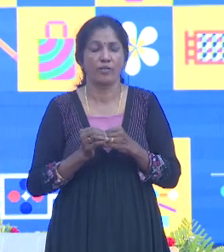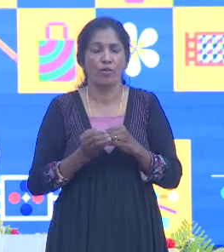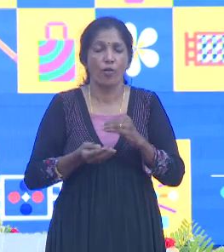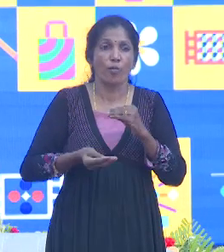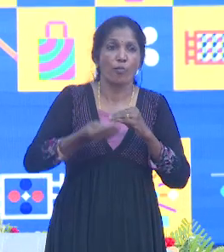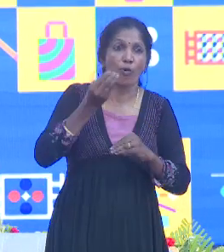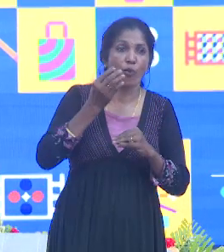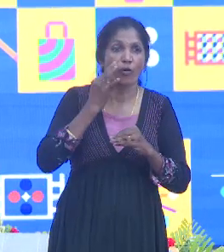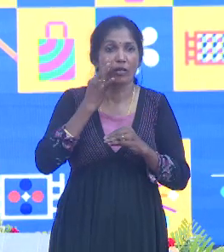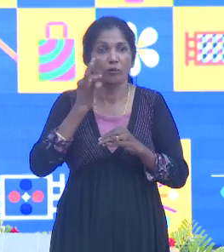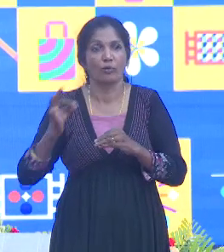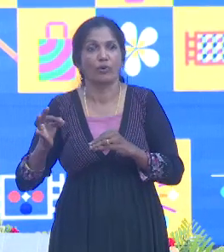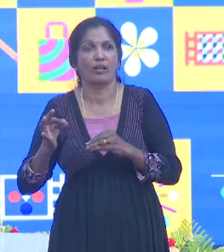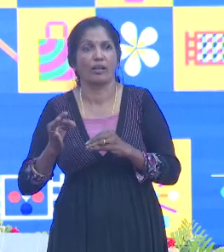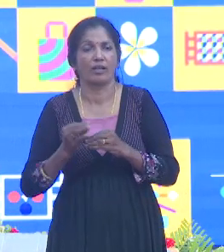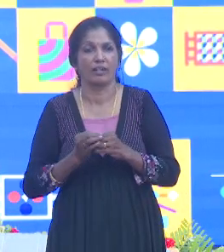ഏറ്റവും പ്രാമുഖ്യമായ